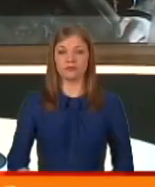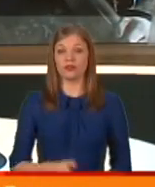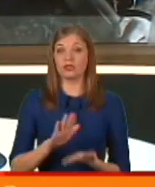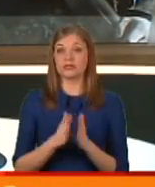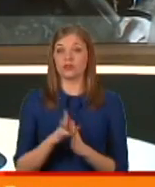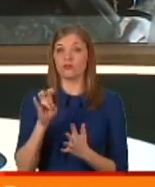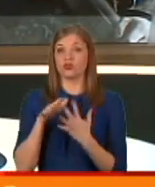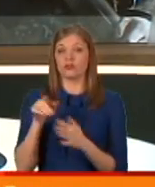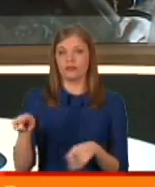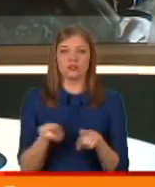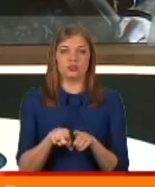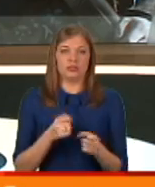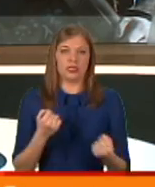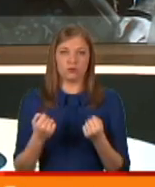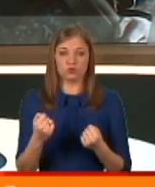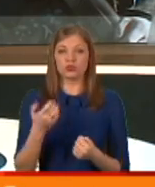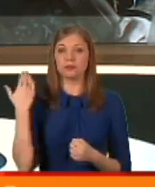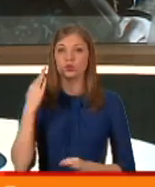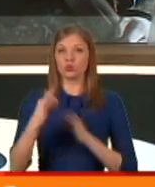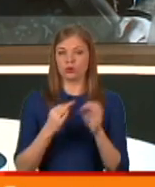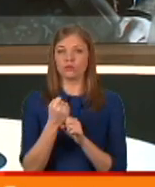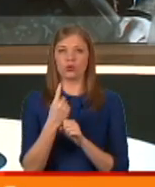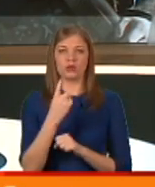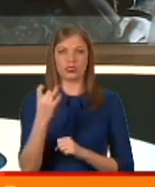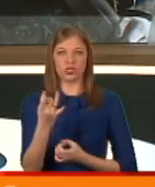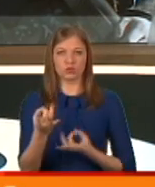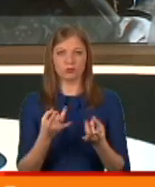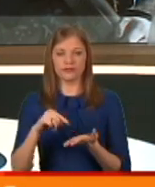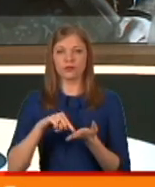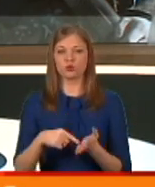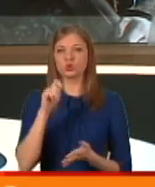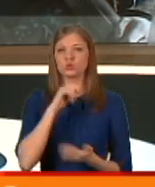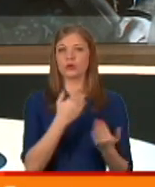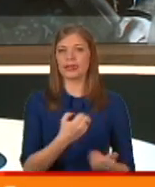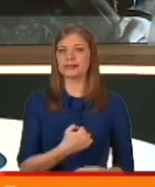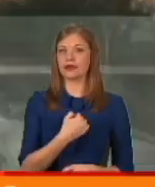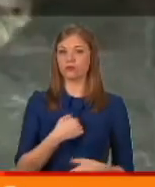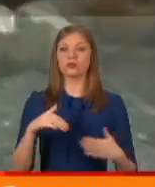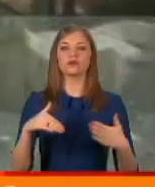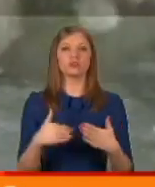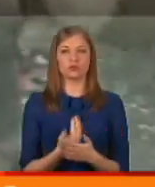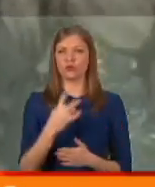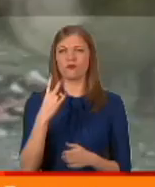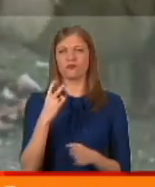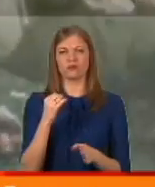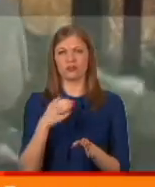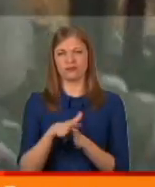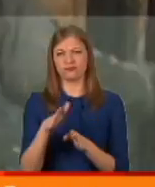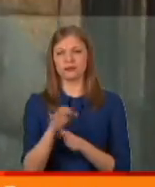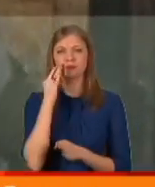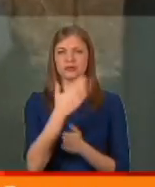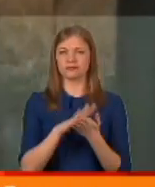Становище на фронті так само напружене. Минулої доби бойовики 11 разів обстрілювали позиції українських вояків. Знову вони гребували забороненою